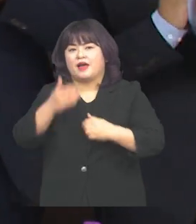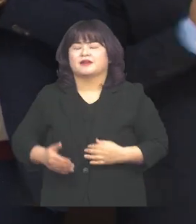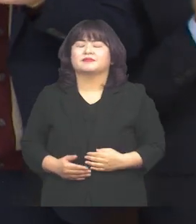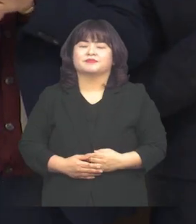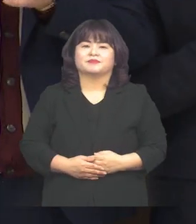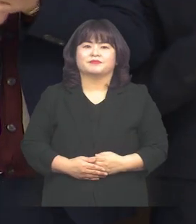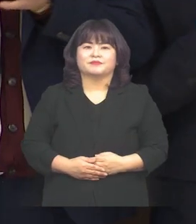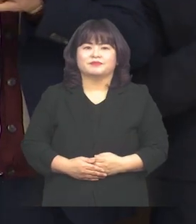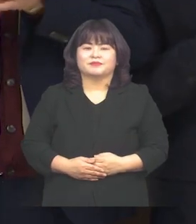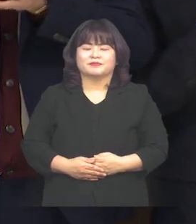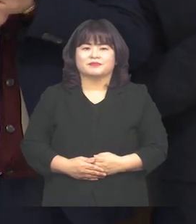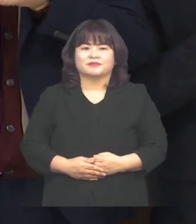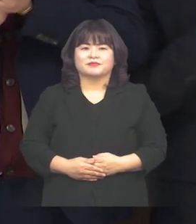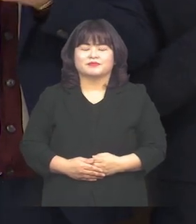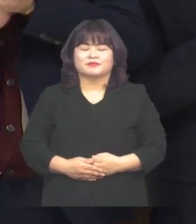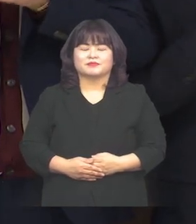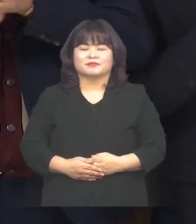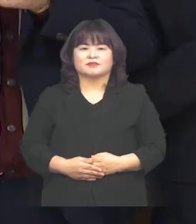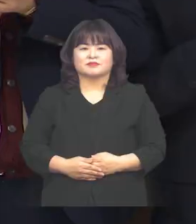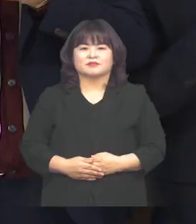이용할 수 있습니다.